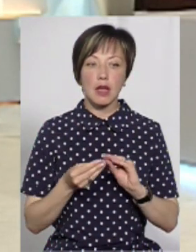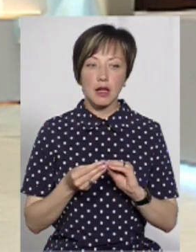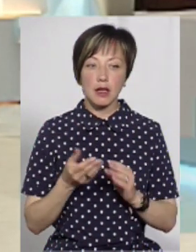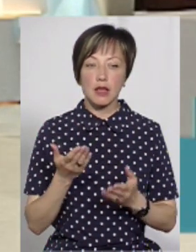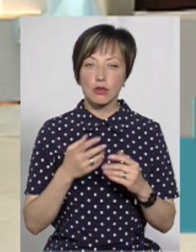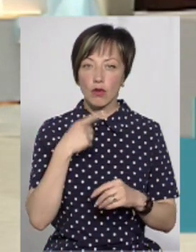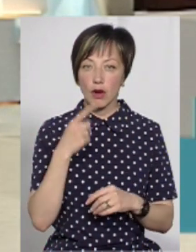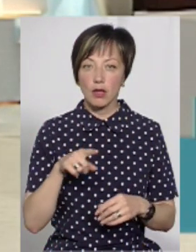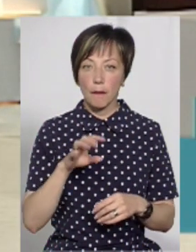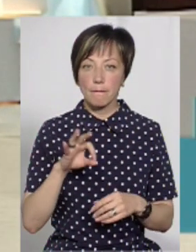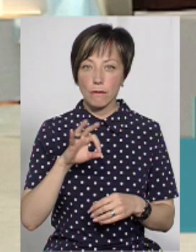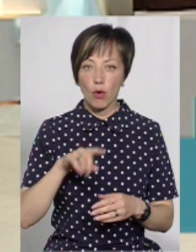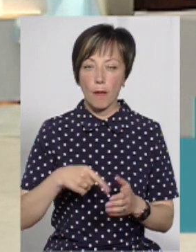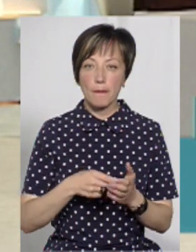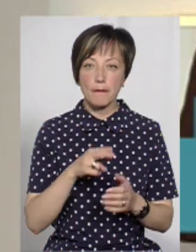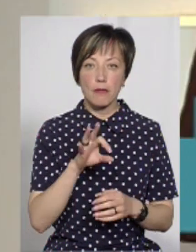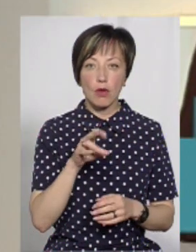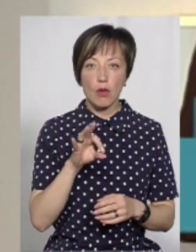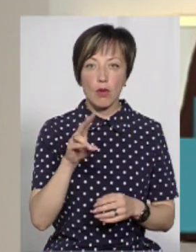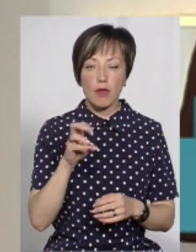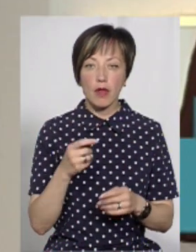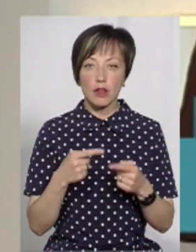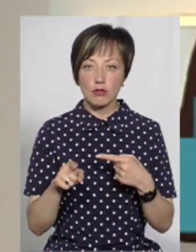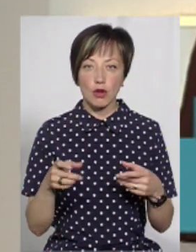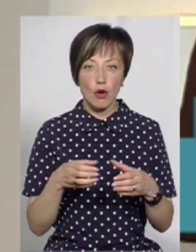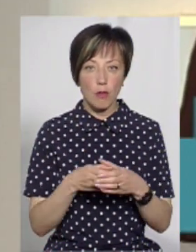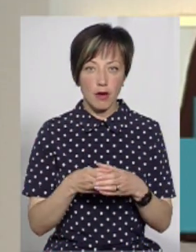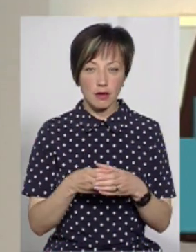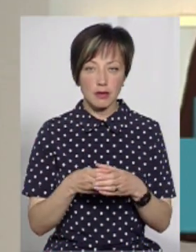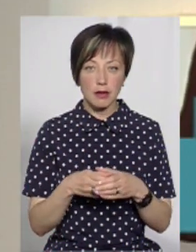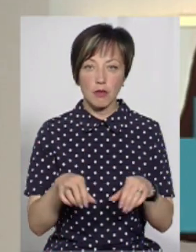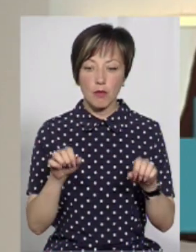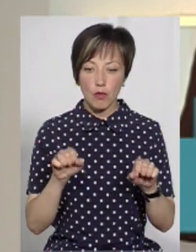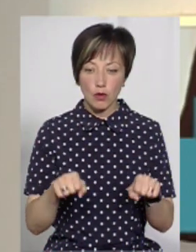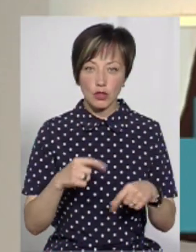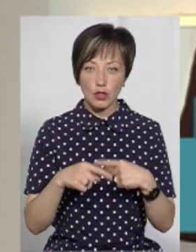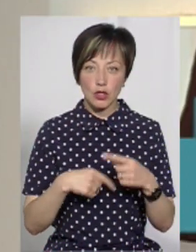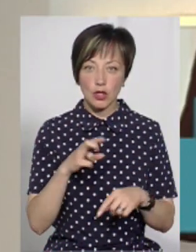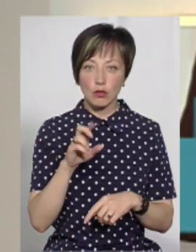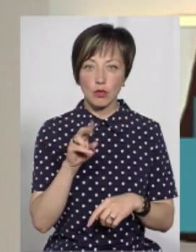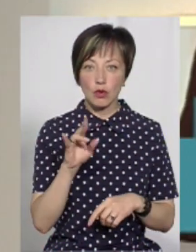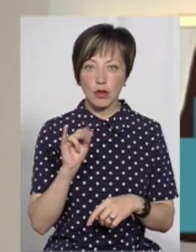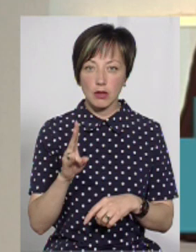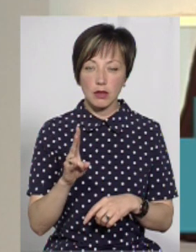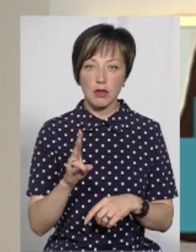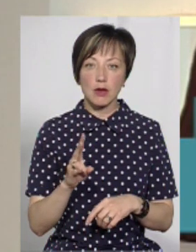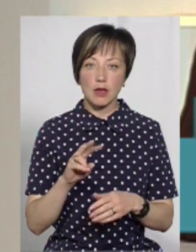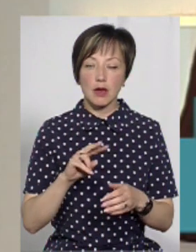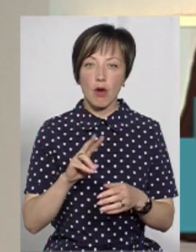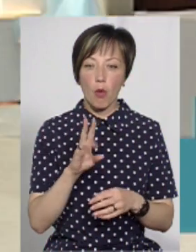якщо говорити про Полони та інші наші громади, можна через Booking.com забронювати собі